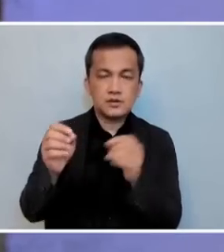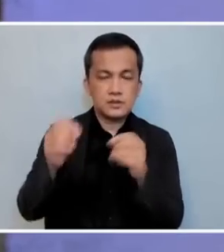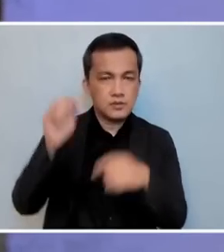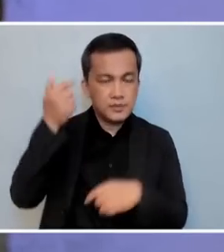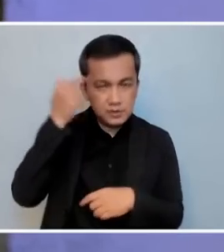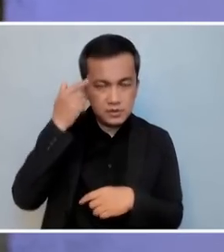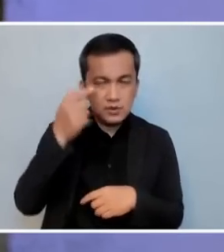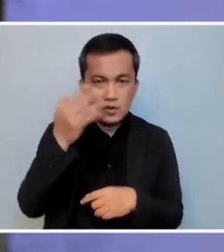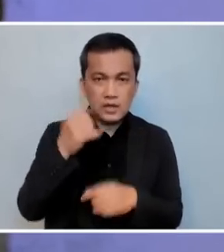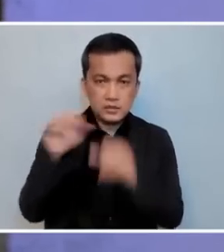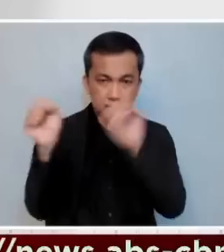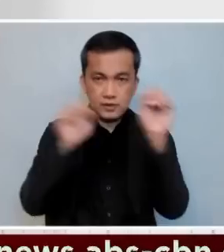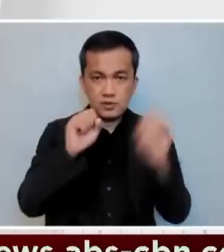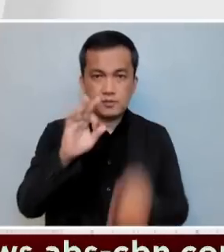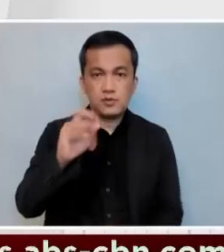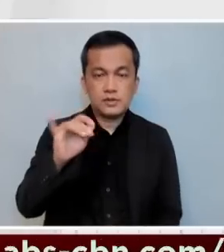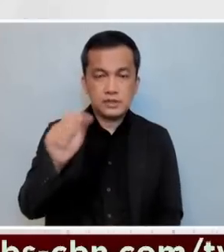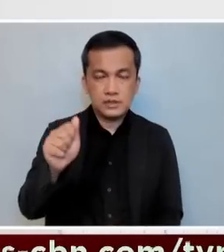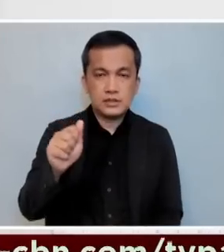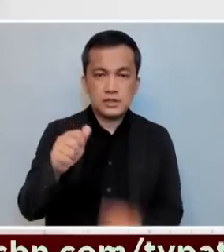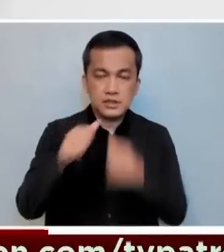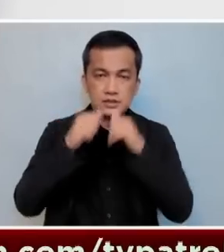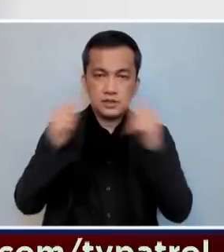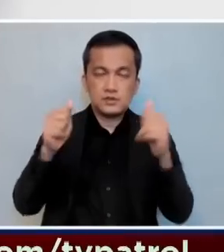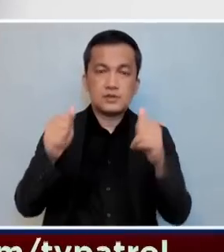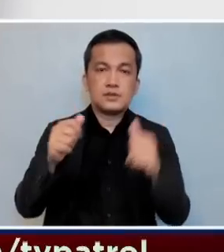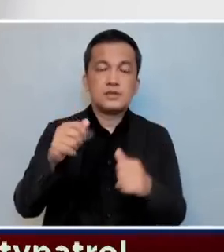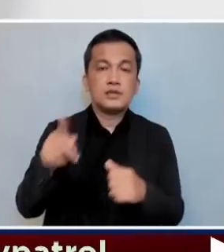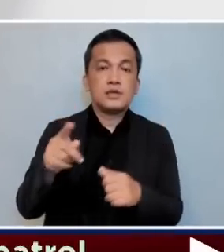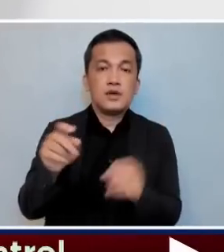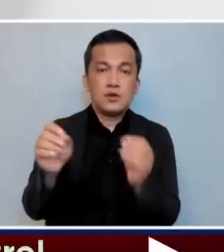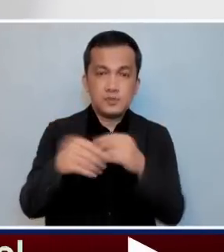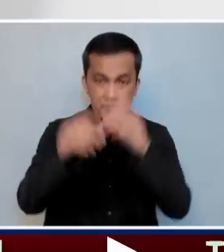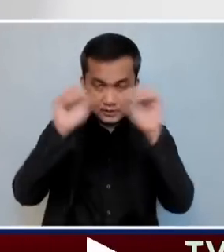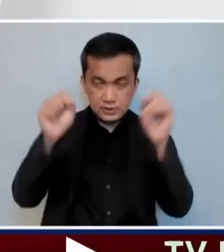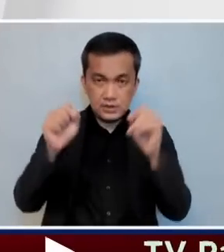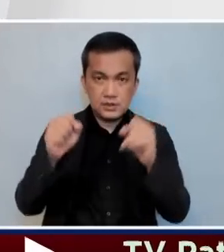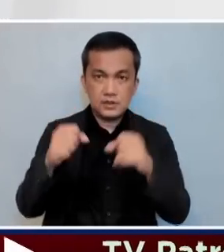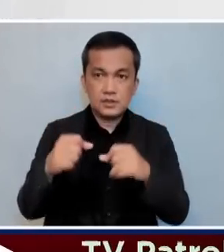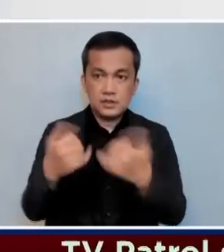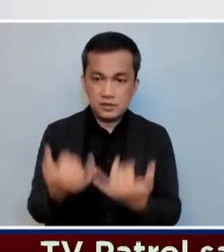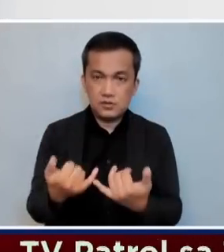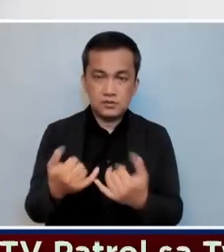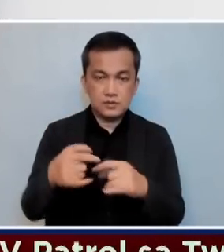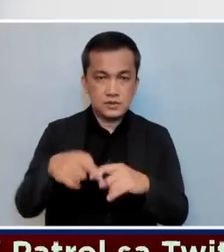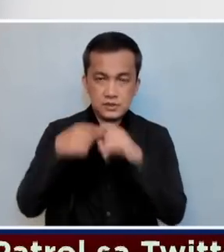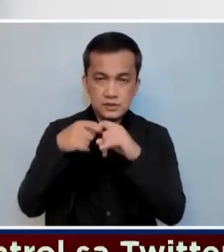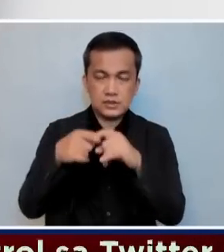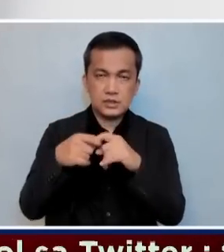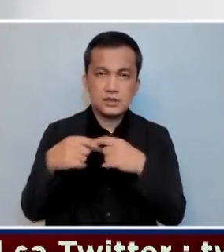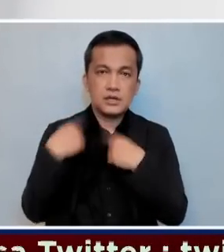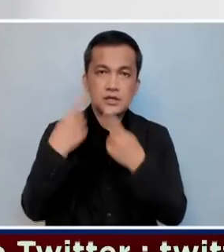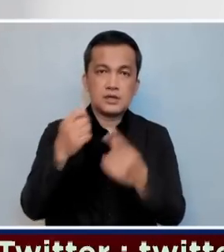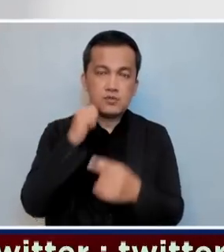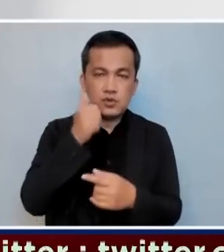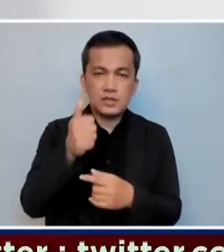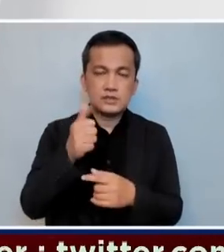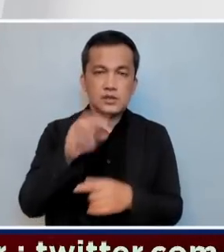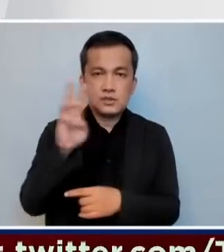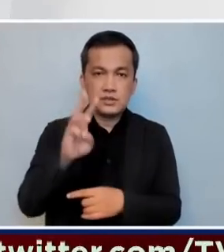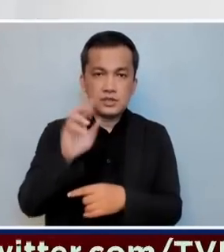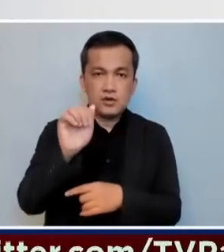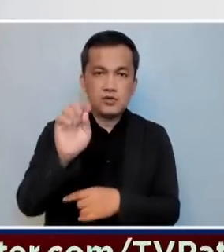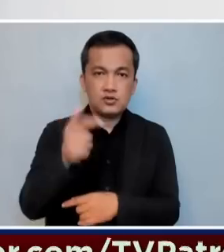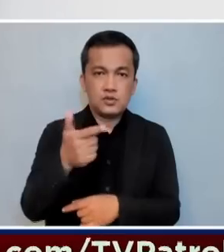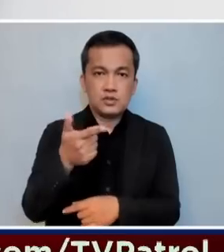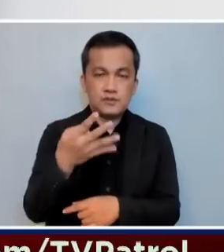Sa anunsyo ng palasyo, walang pasok ngayong araw hanggang bukas, Miyerkules, August 24. Sakop ng utos na